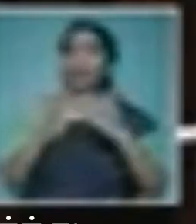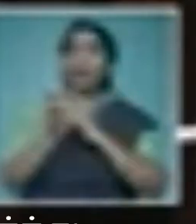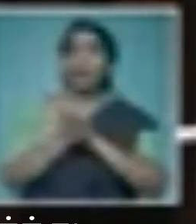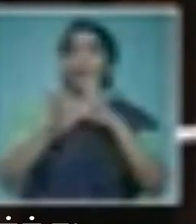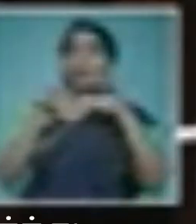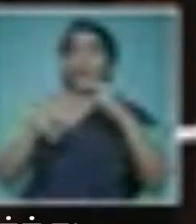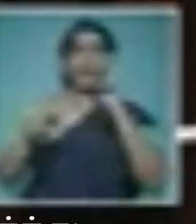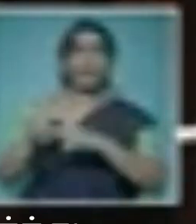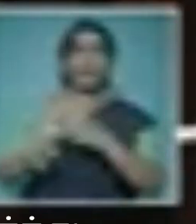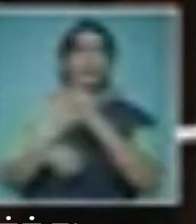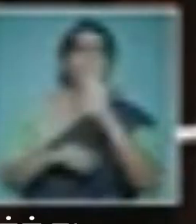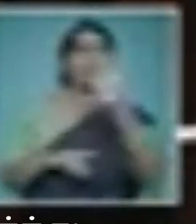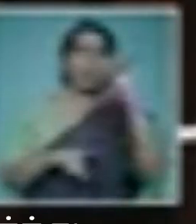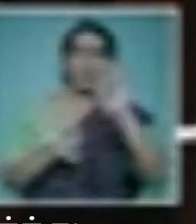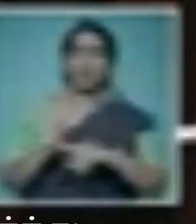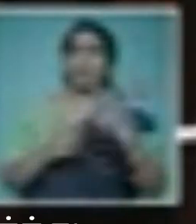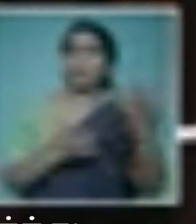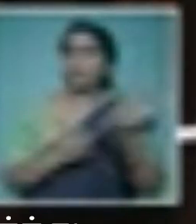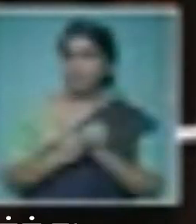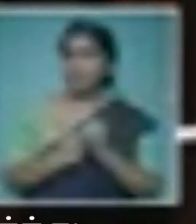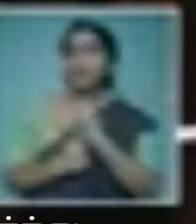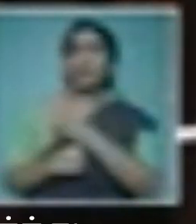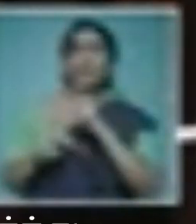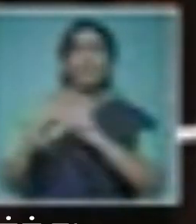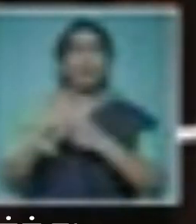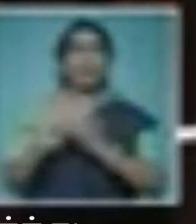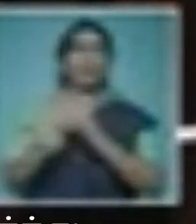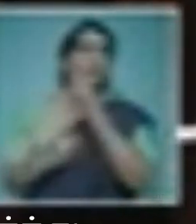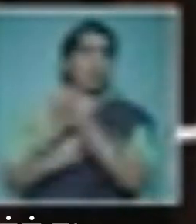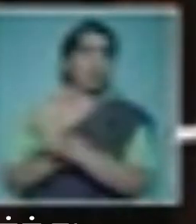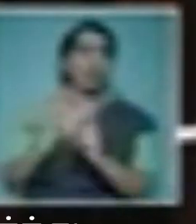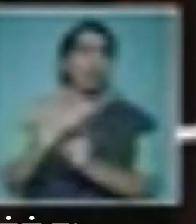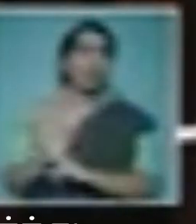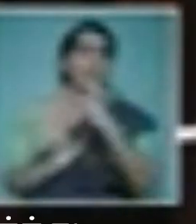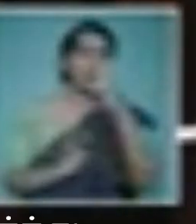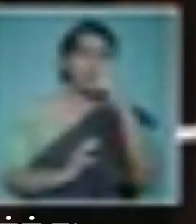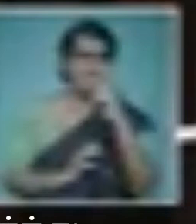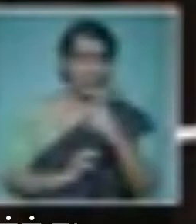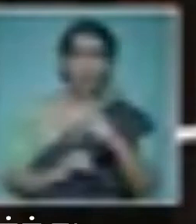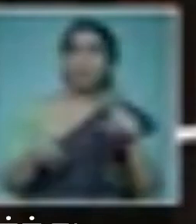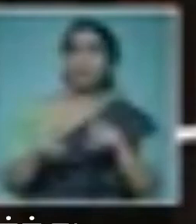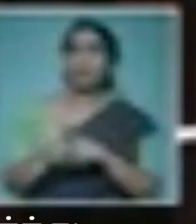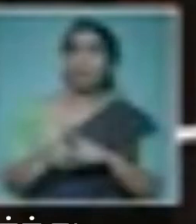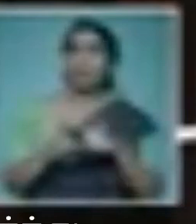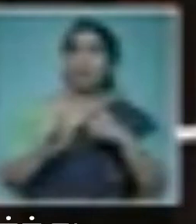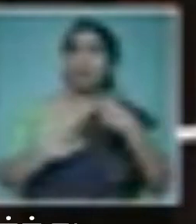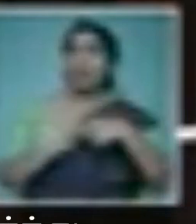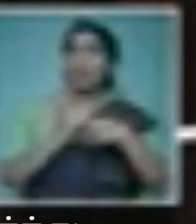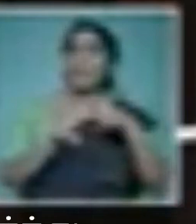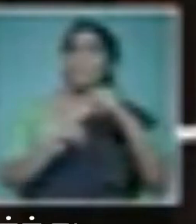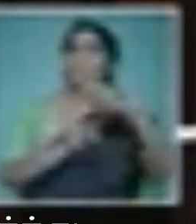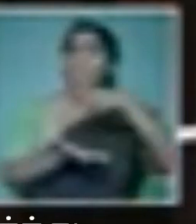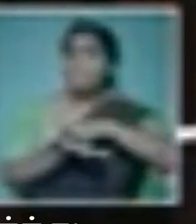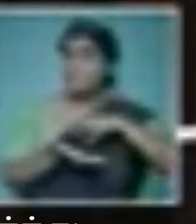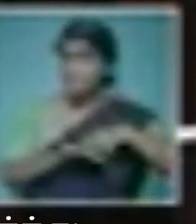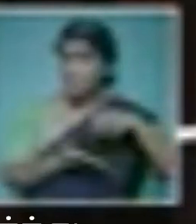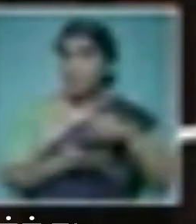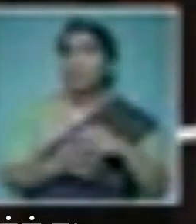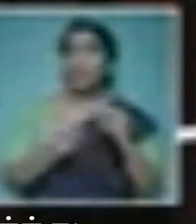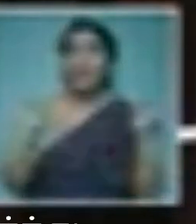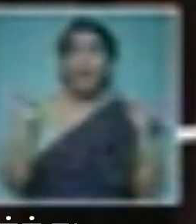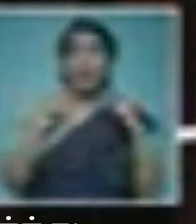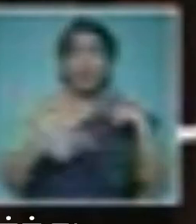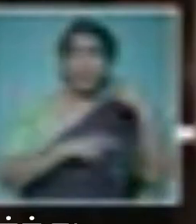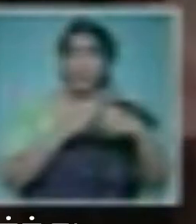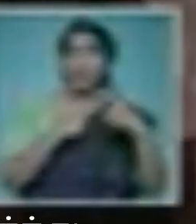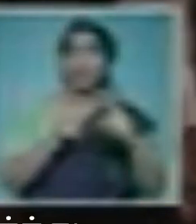මෙයාගේ හිතවත් එක්කෙනට 45000කට අරගෙන මෙයාගේ හිතවත් එක්කෙනට ඒක දීලා දෙනවා 1,200,000කට ඊට පස්සේ ලෝකල් ගවර්න්මන්ට් ප්‍රාදේශීය සභාව ගත්තම අයිස් ෆැක්ටරි දානවා